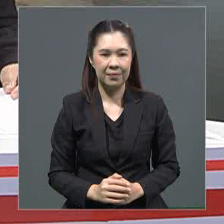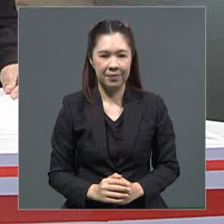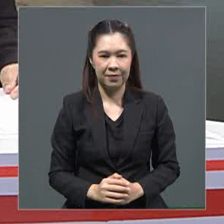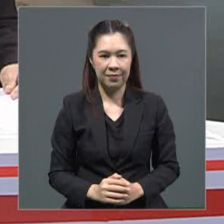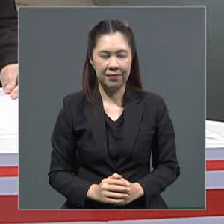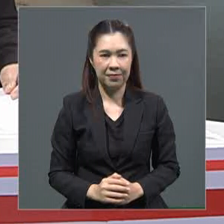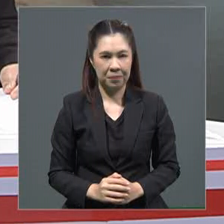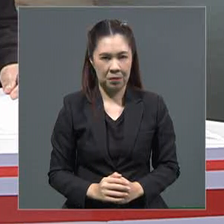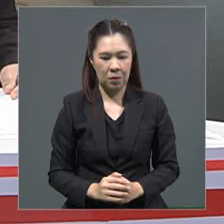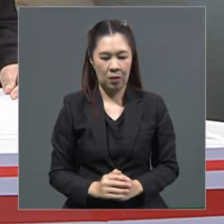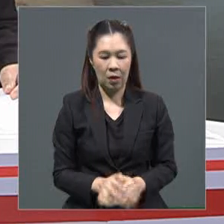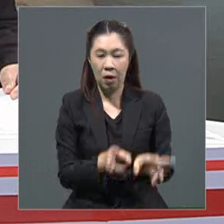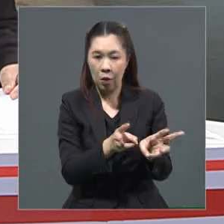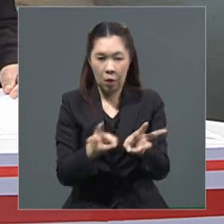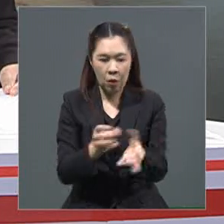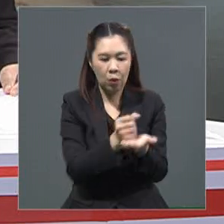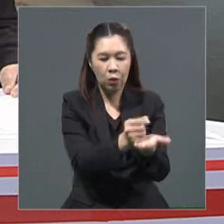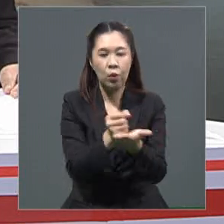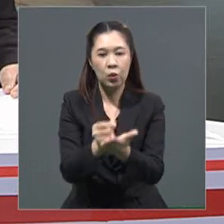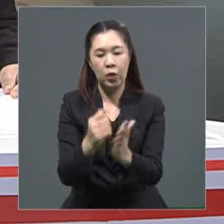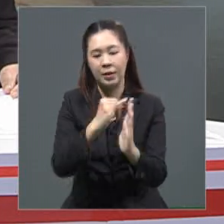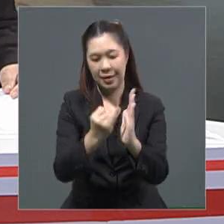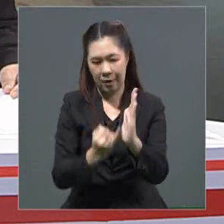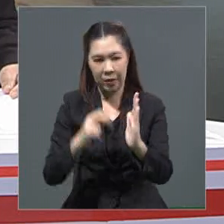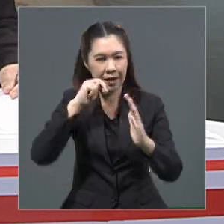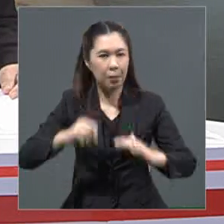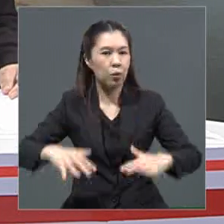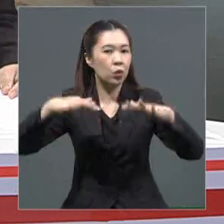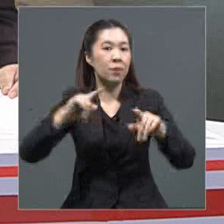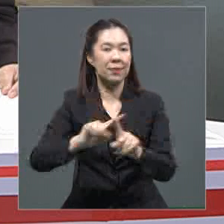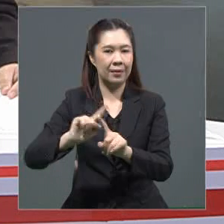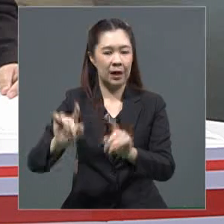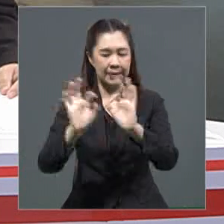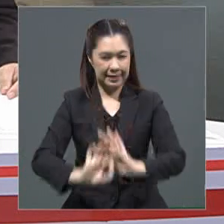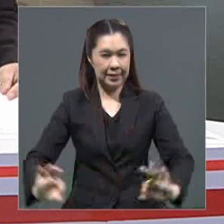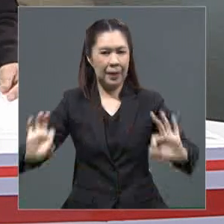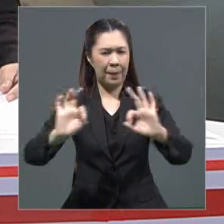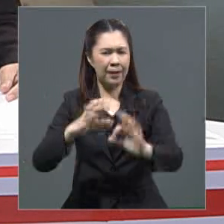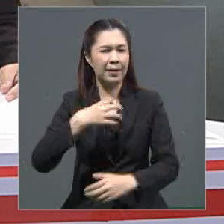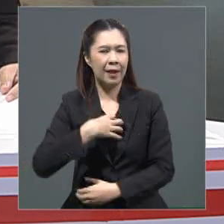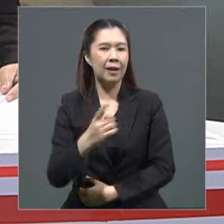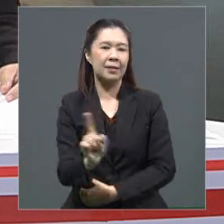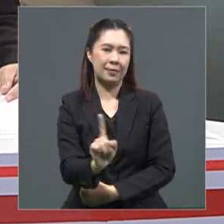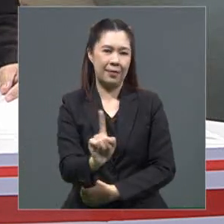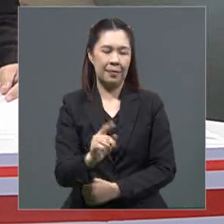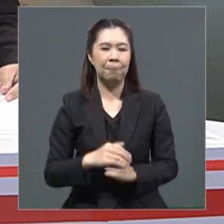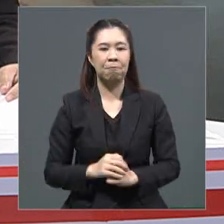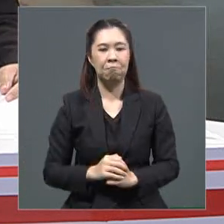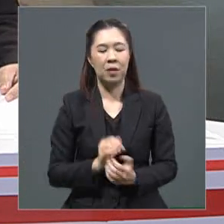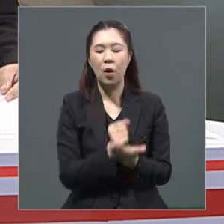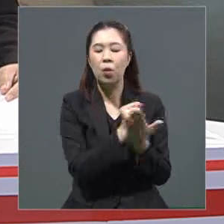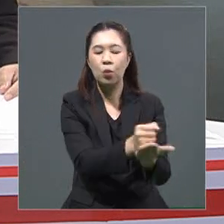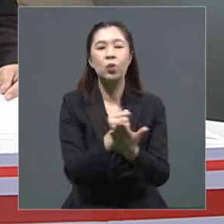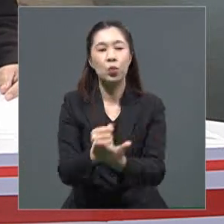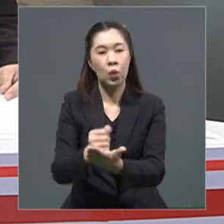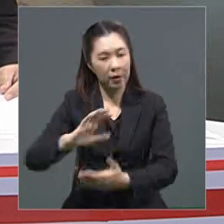ในส่วนของการช่วยเหลือผู้ประสบอุทกภัยในหลายๆจังหวัดเนี่ยนะครับสิ่งที่สำคัญมากๆที่ตอนนี้เขาต้องการก็คือเรื่องของการเยียวยาฟื้น